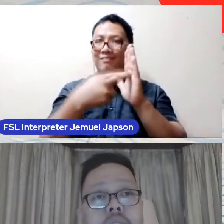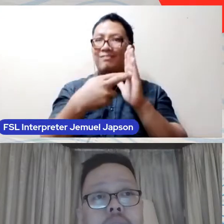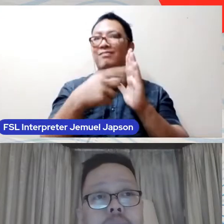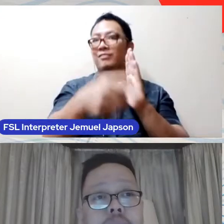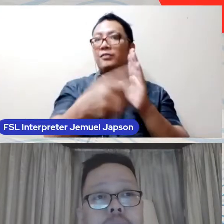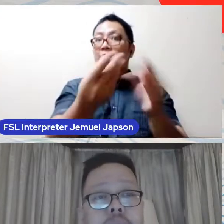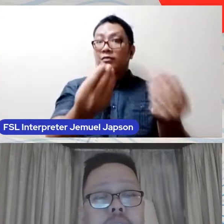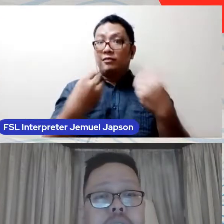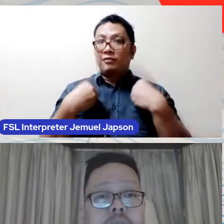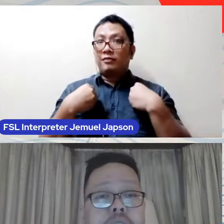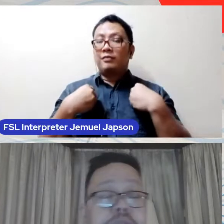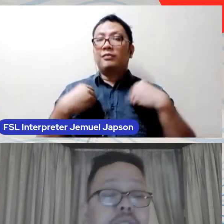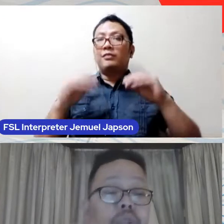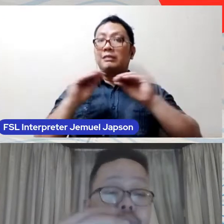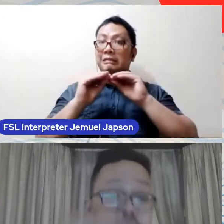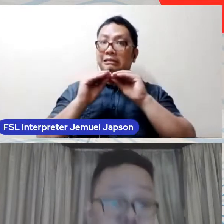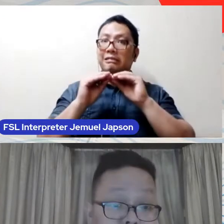kumbaga